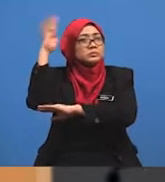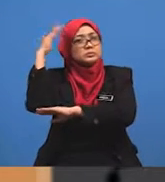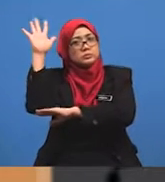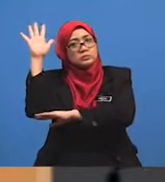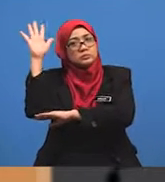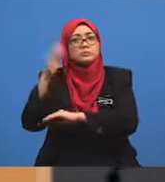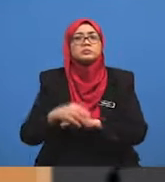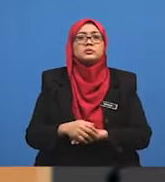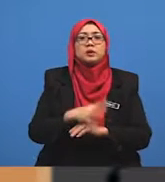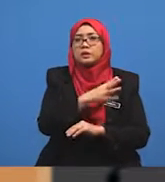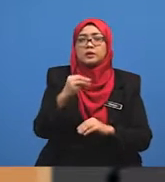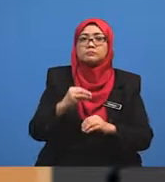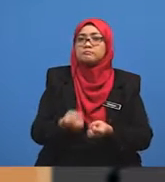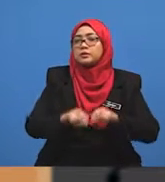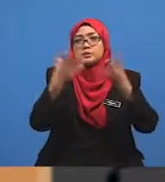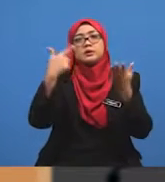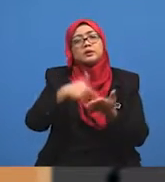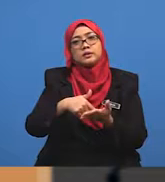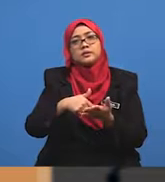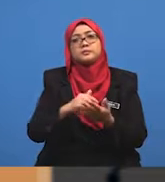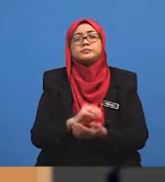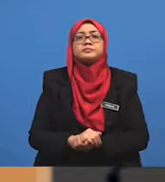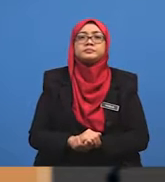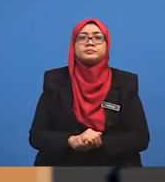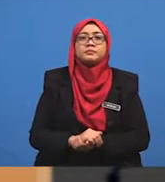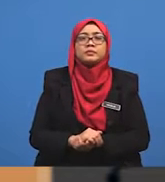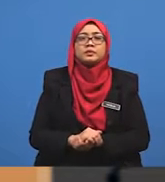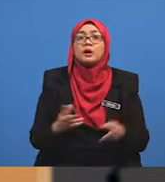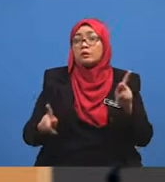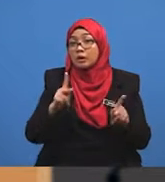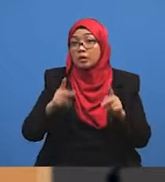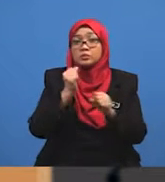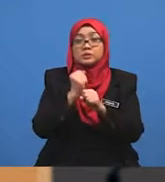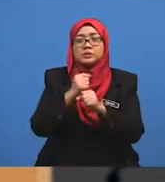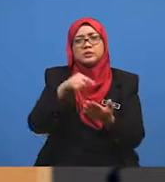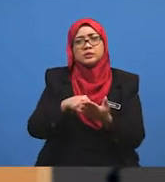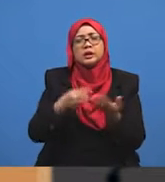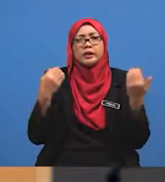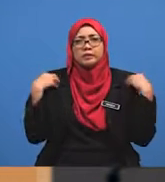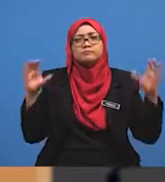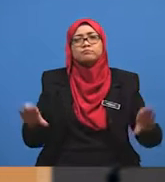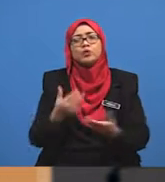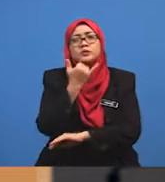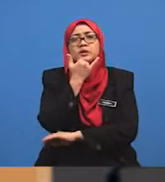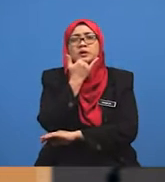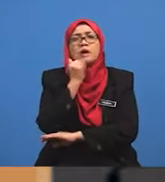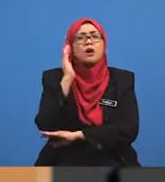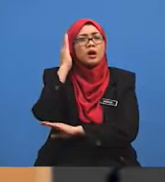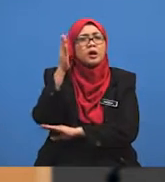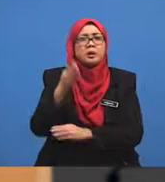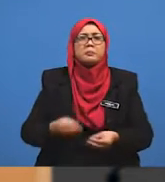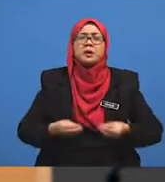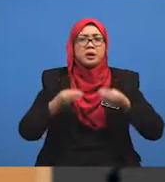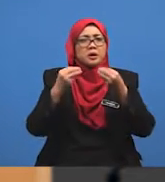dan sebagainya. Dan seterusnya, jika penjawat pekerjaan ini melakukan kesalahan, ia akan memberi impak